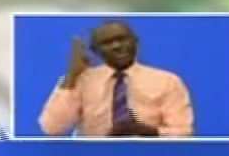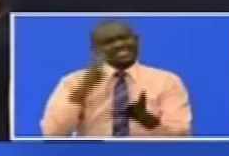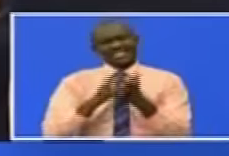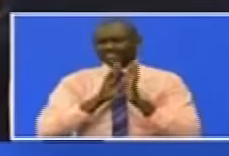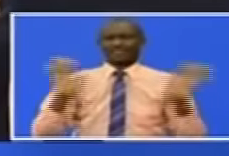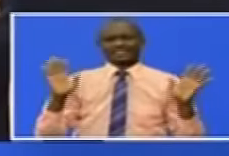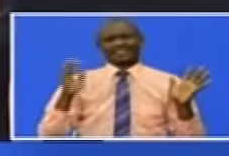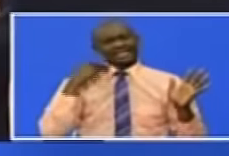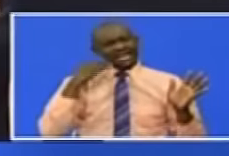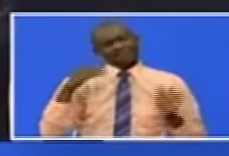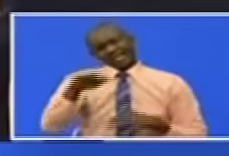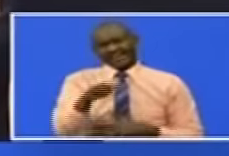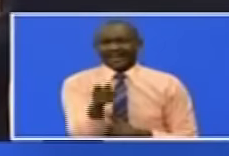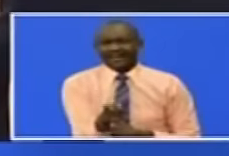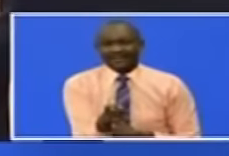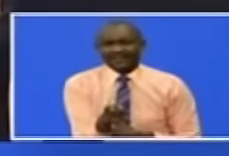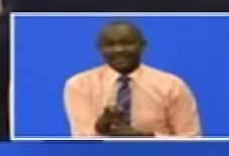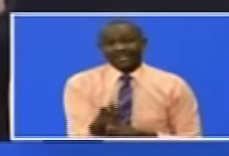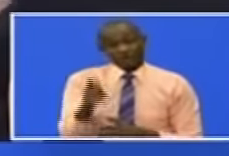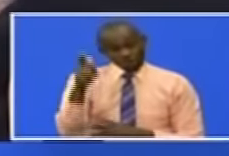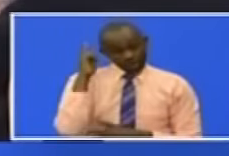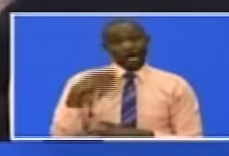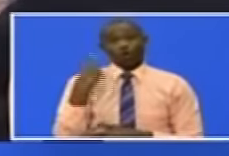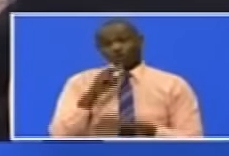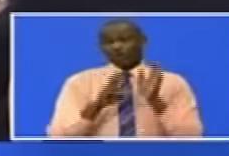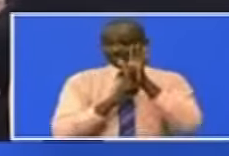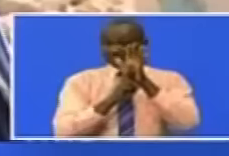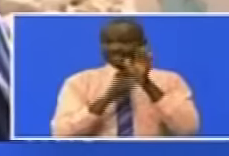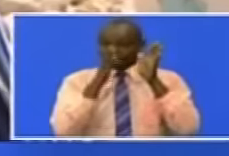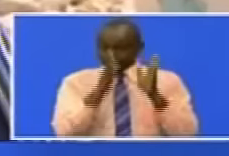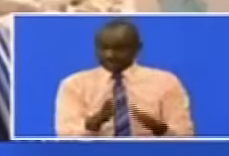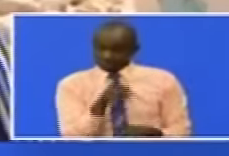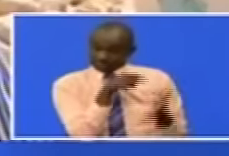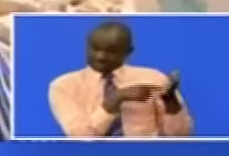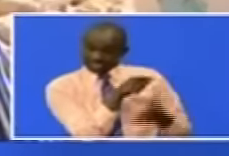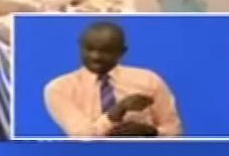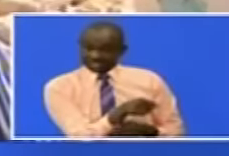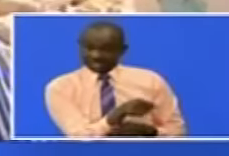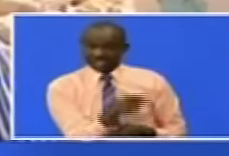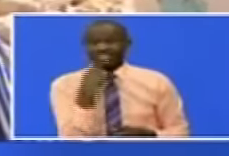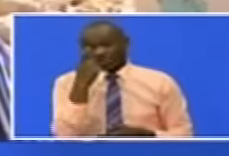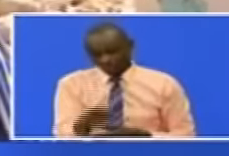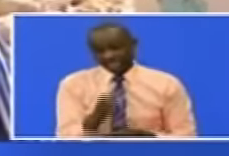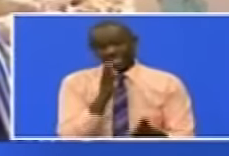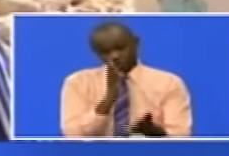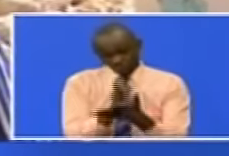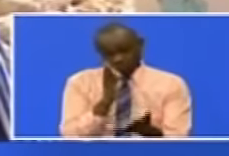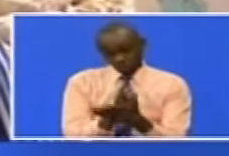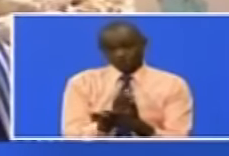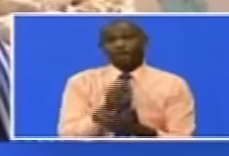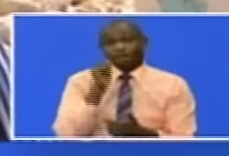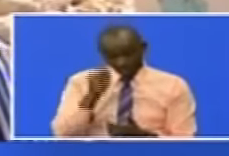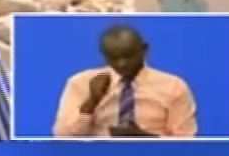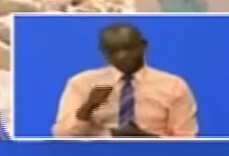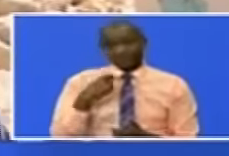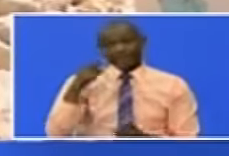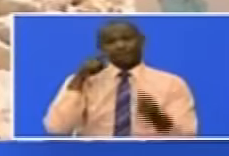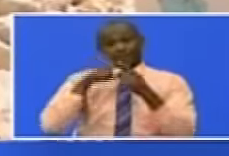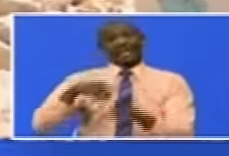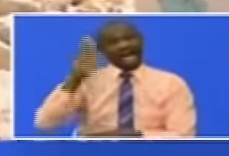police. Hoja za mawakili wanaomwakilisha Faisal Mohamed zikilenga kujenga hoja